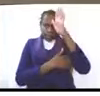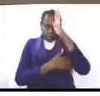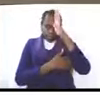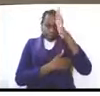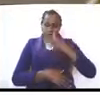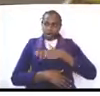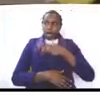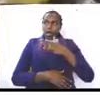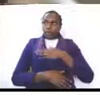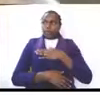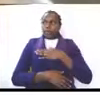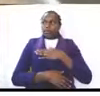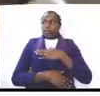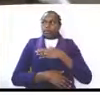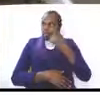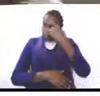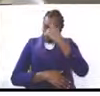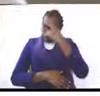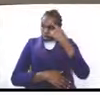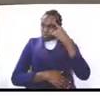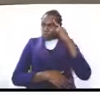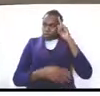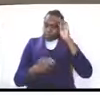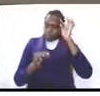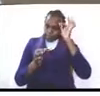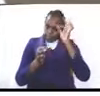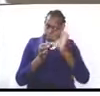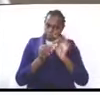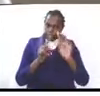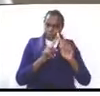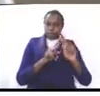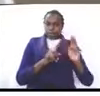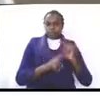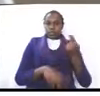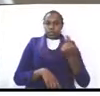Yetu kwa sababu ya ukarimu wako kwetu,